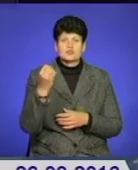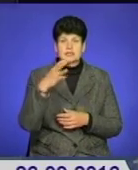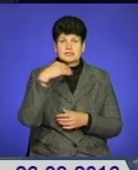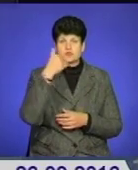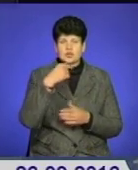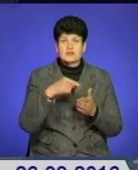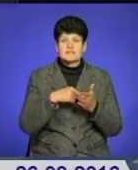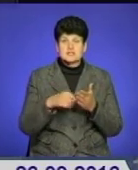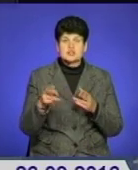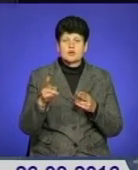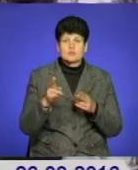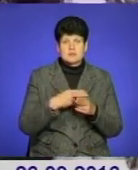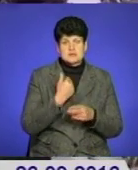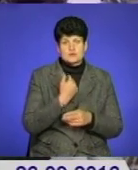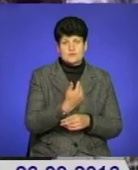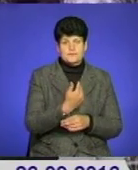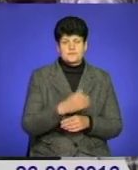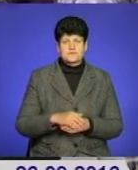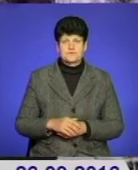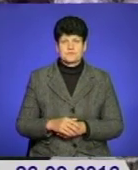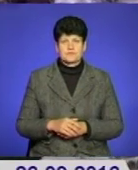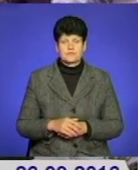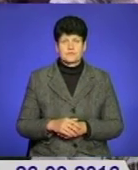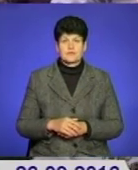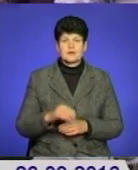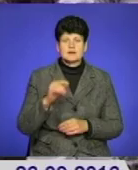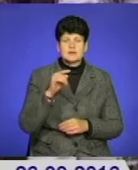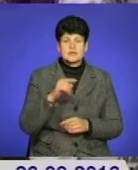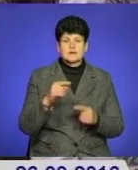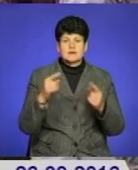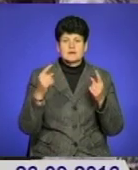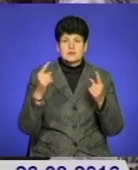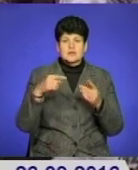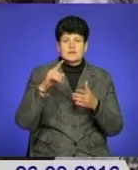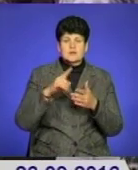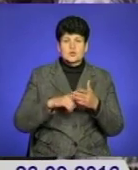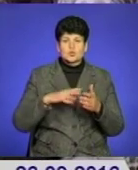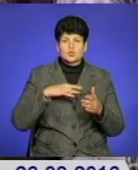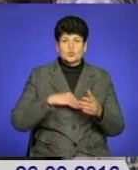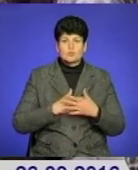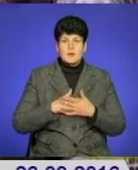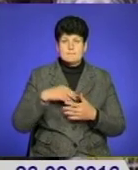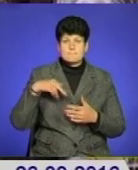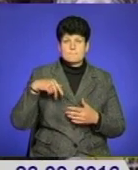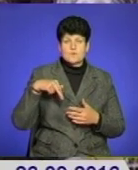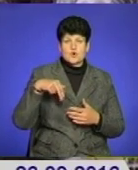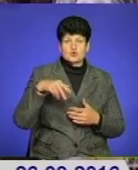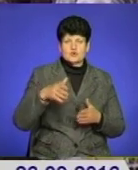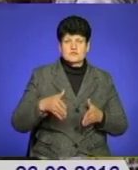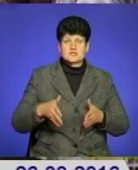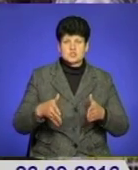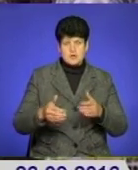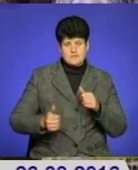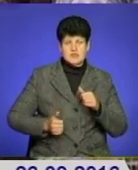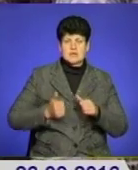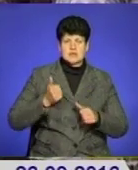цей день без іменинника. Ти вели двіри духу і любові, пройшов стежками гідного